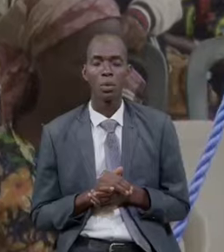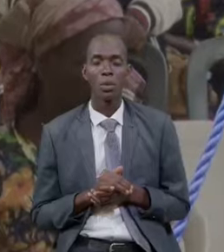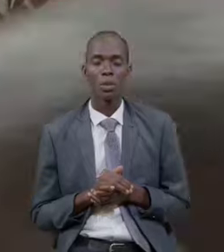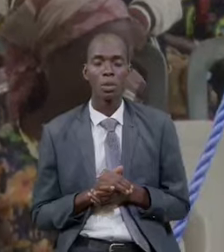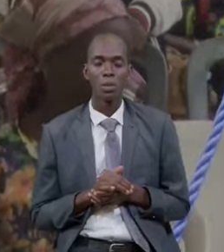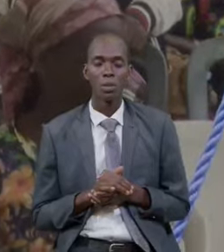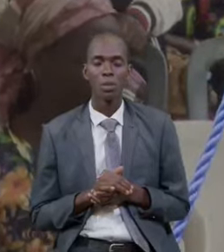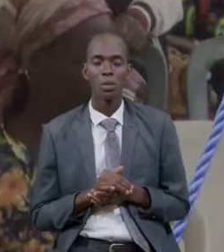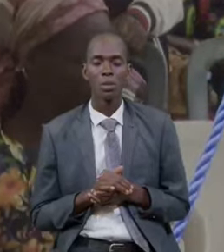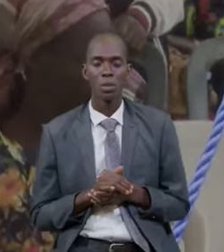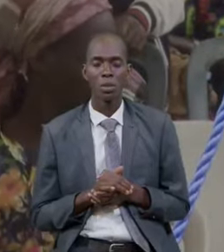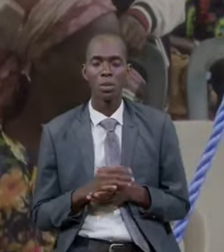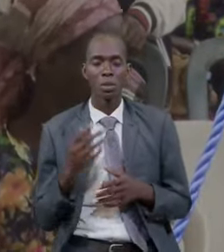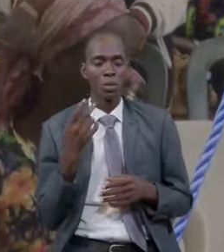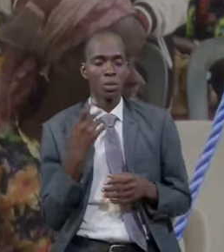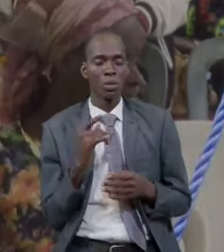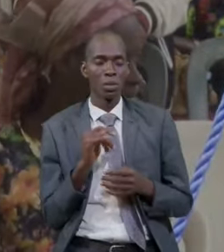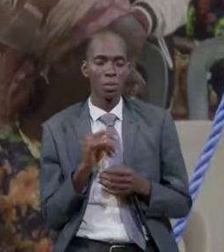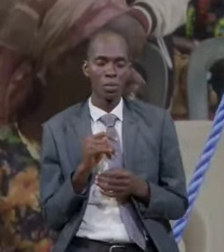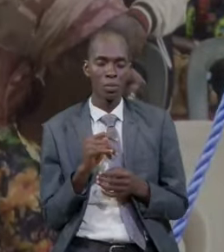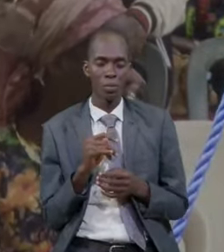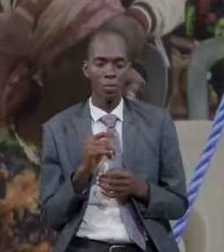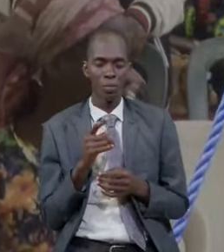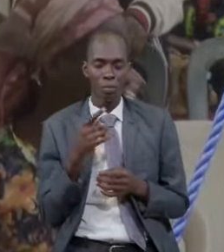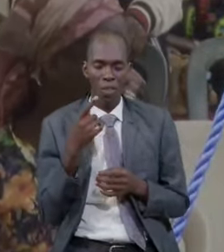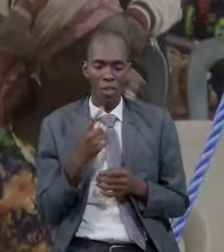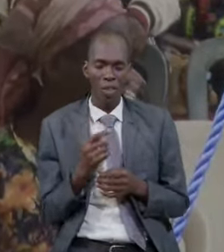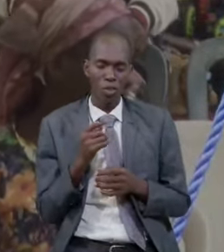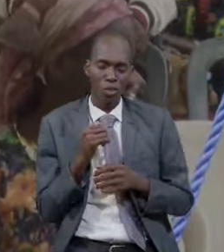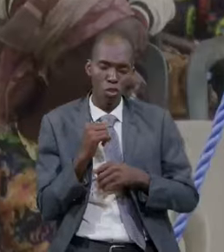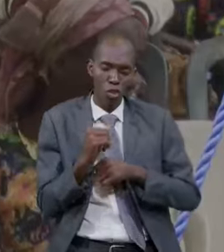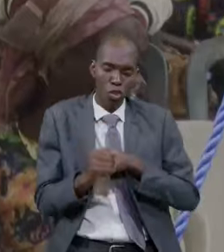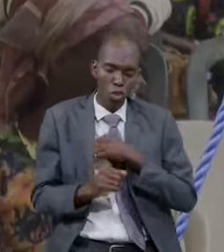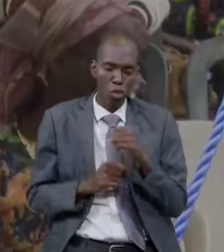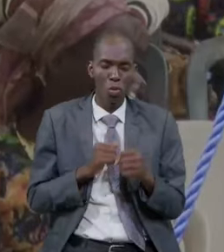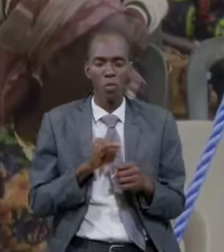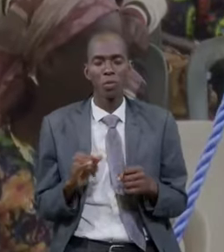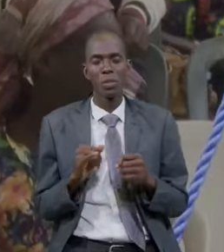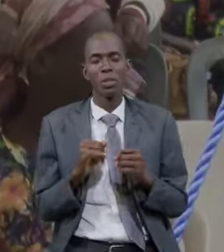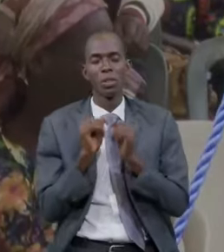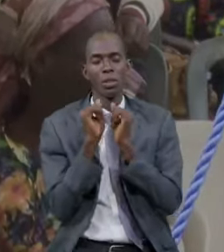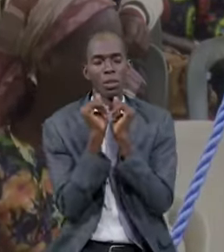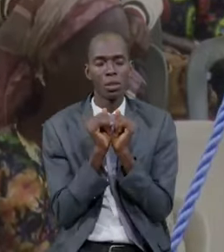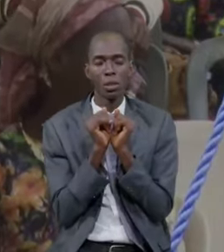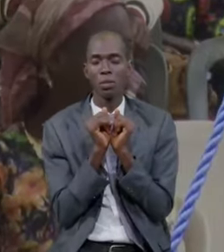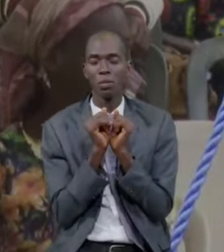L'onction qui t'amène à libérer les esclaves.